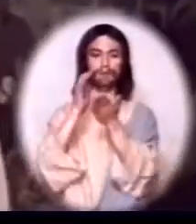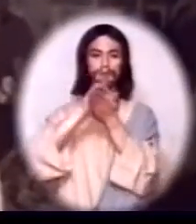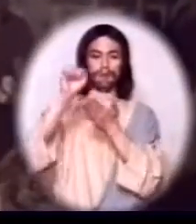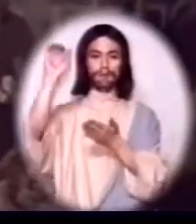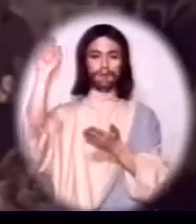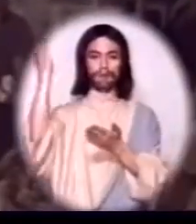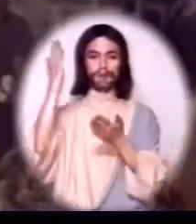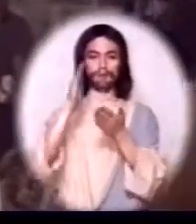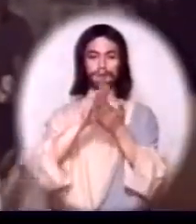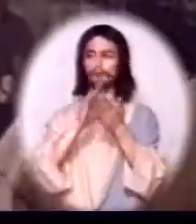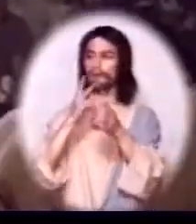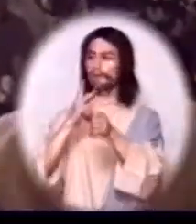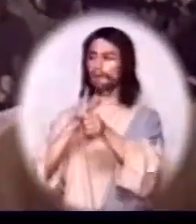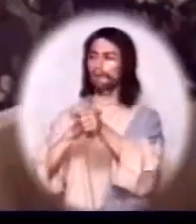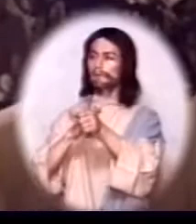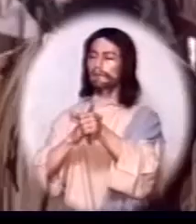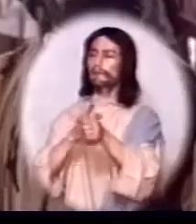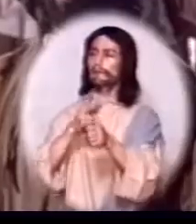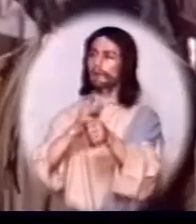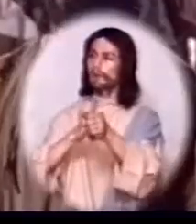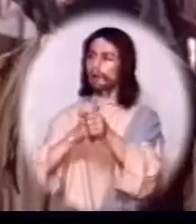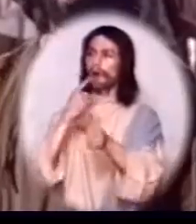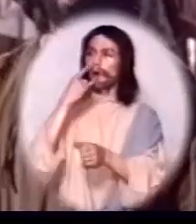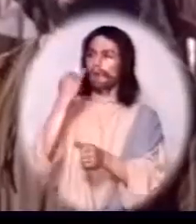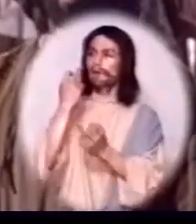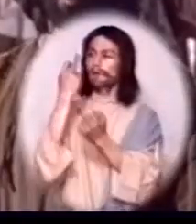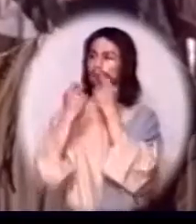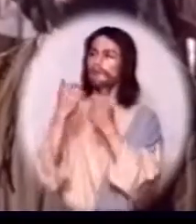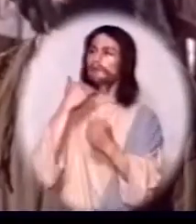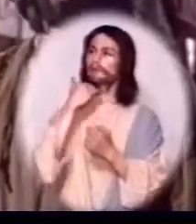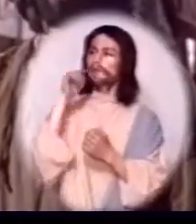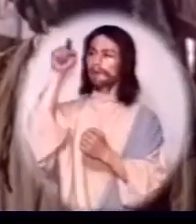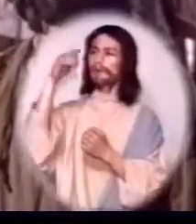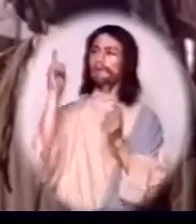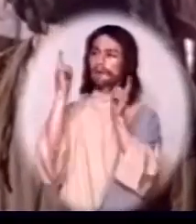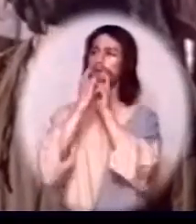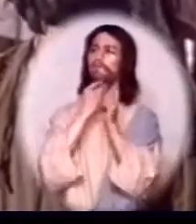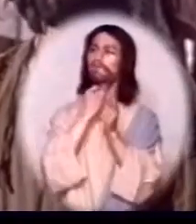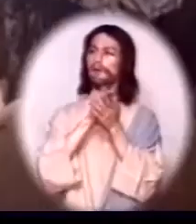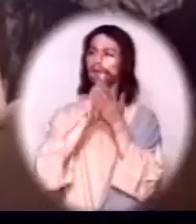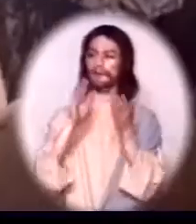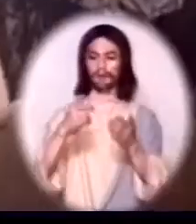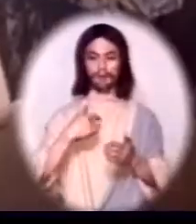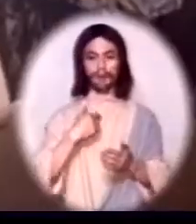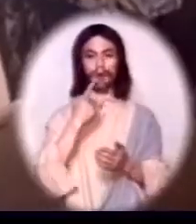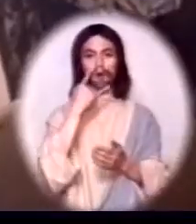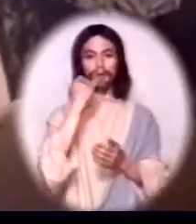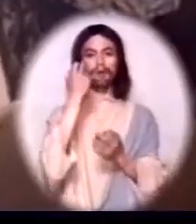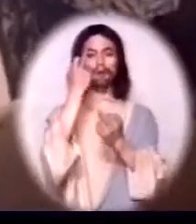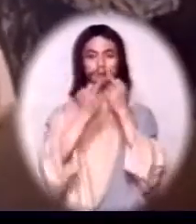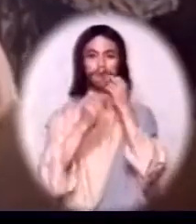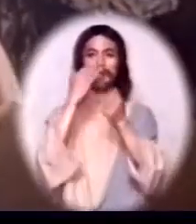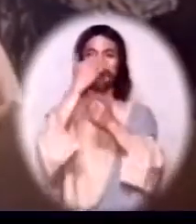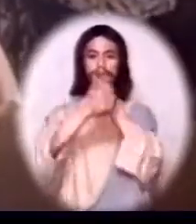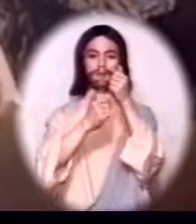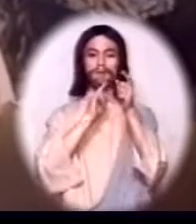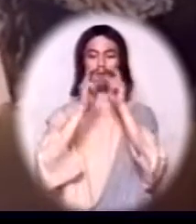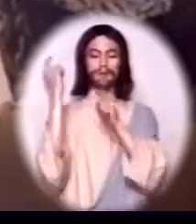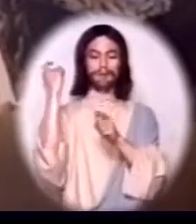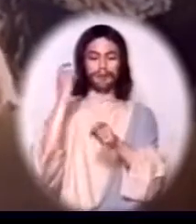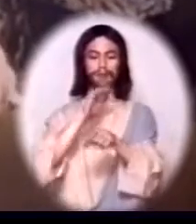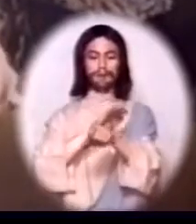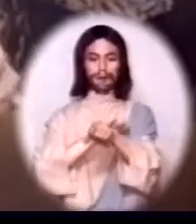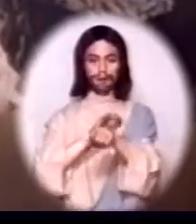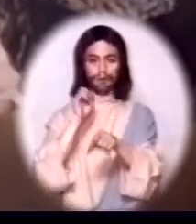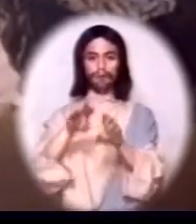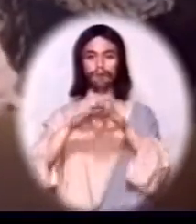다 빼앗기리라. 선생님, 선생님, 어머니와 형제들이 밖에서 만나고 싶합니다. 나의 어머니와 형제는 하나님 말씀을